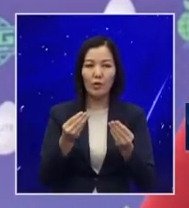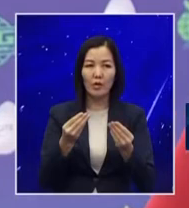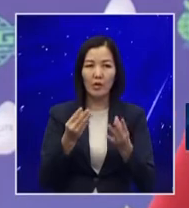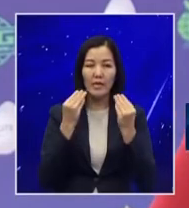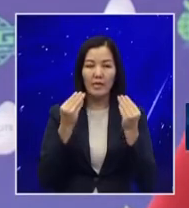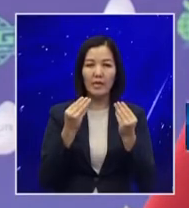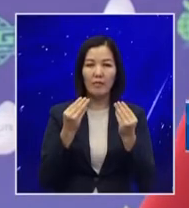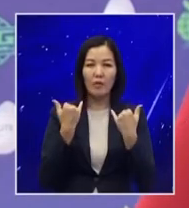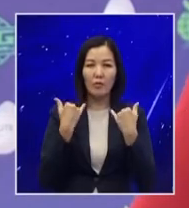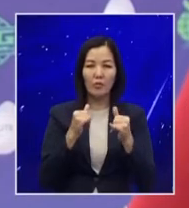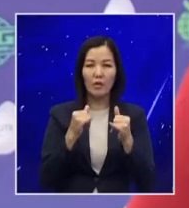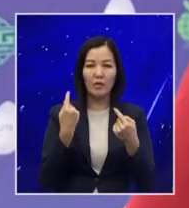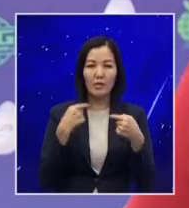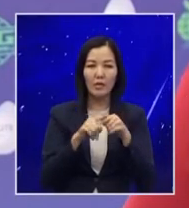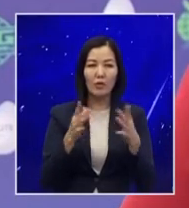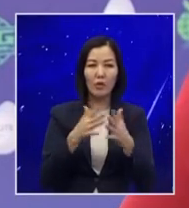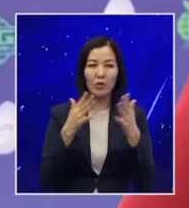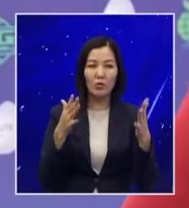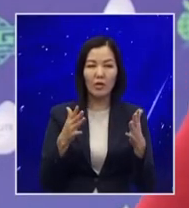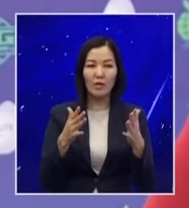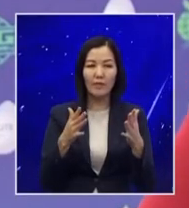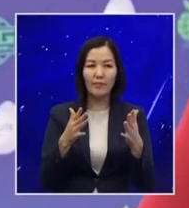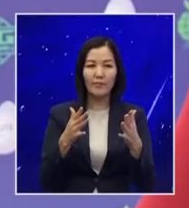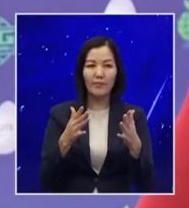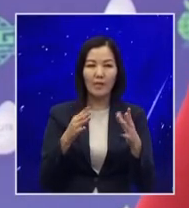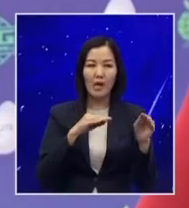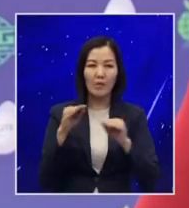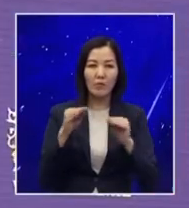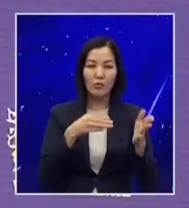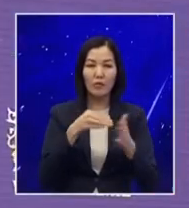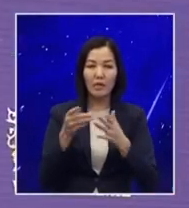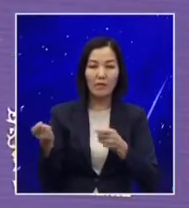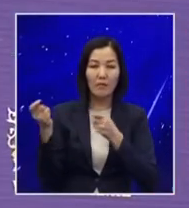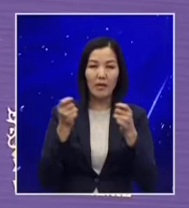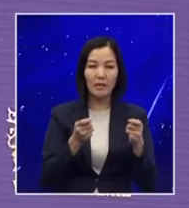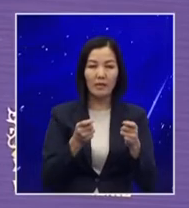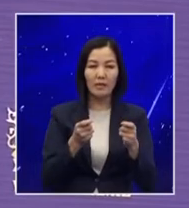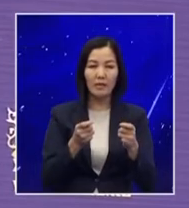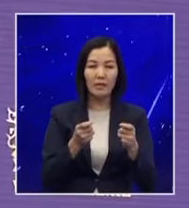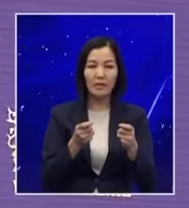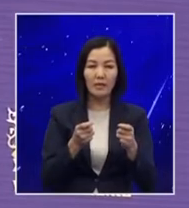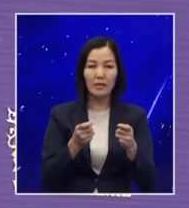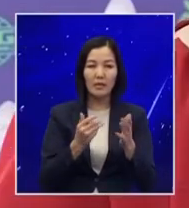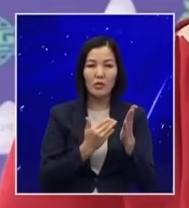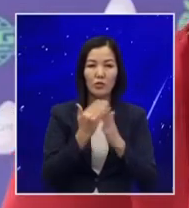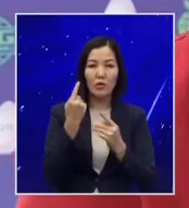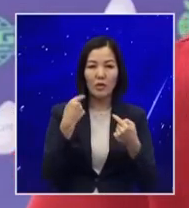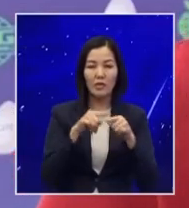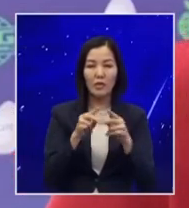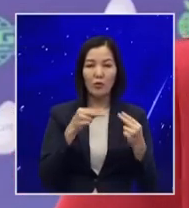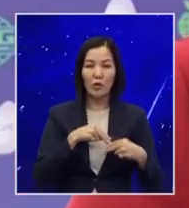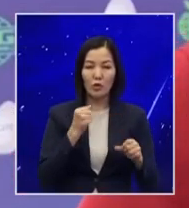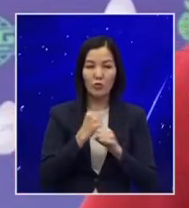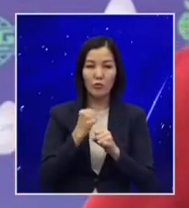кереметтей үлкен технологиясы үлкен құрал жабдықтар алынып жатыр. Сол өнімдеріміздің жоғарғы технологияда жұмыс жасау